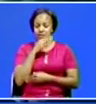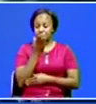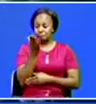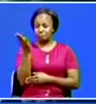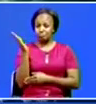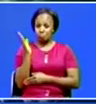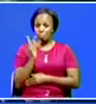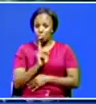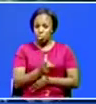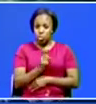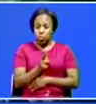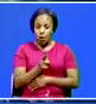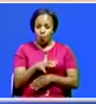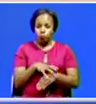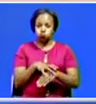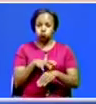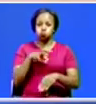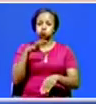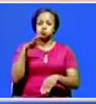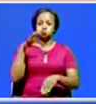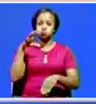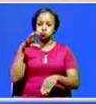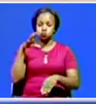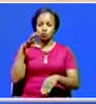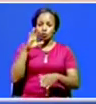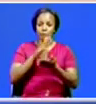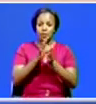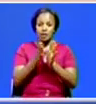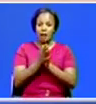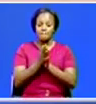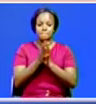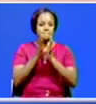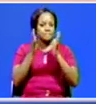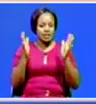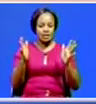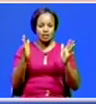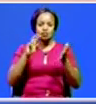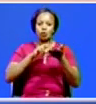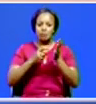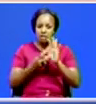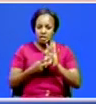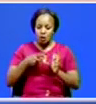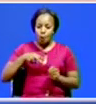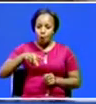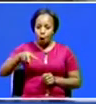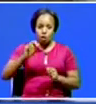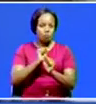uvimbe katika sehemu zao za siri, huku ukubwa wake ukitatiza shughuli zao za matembezi na